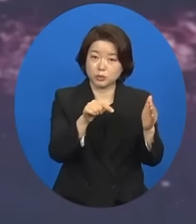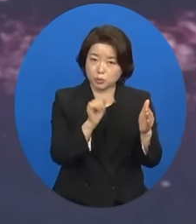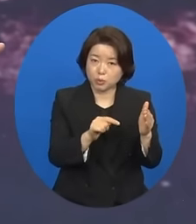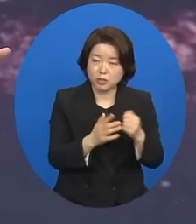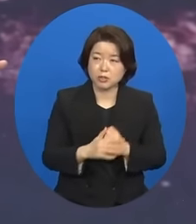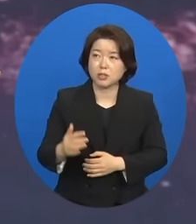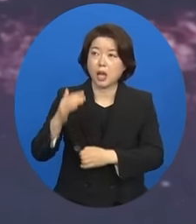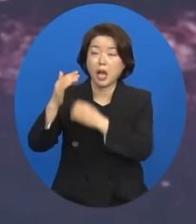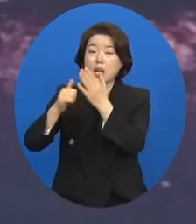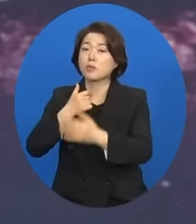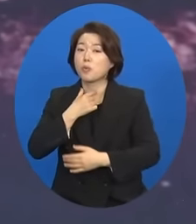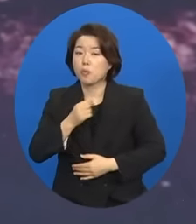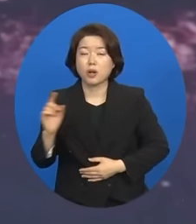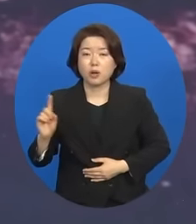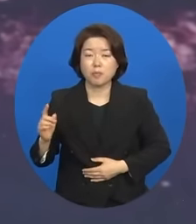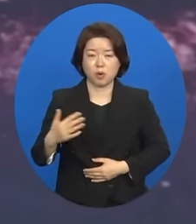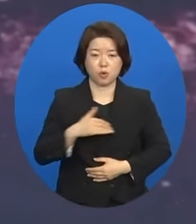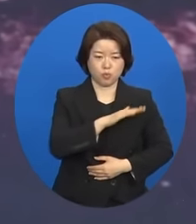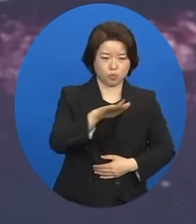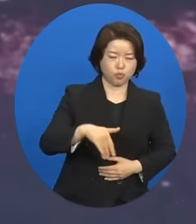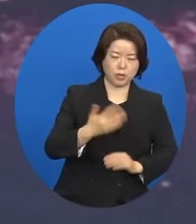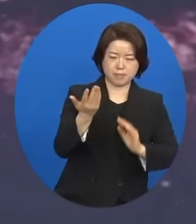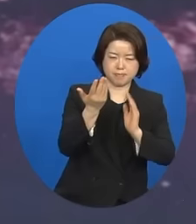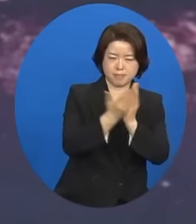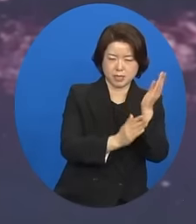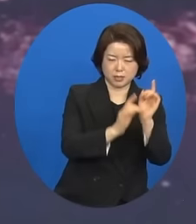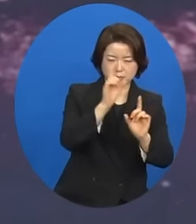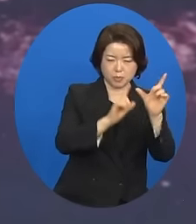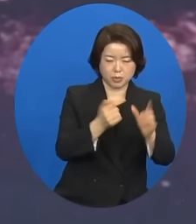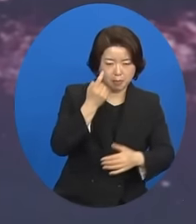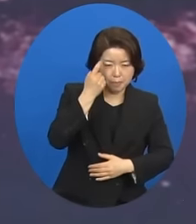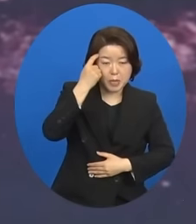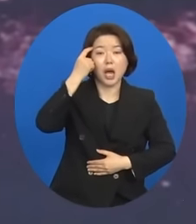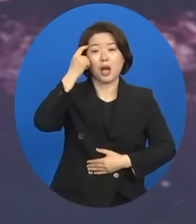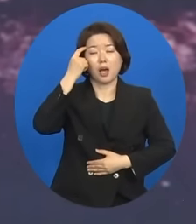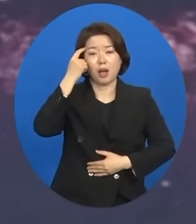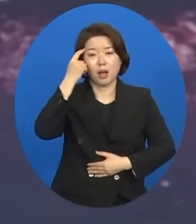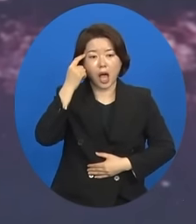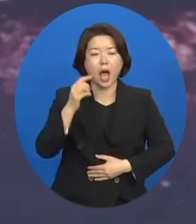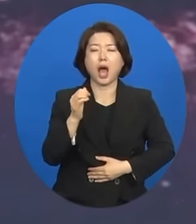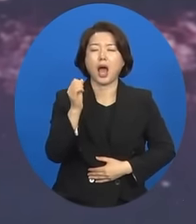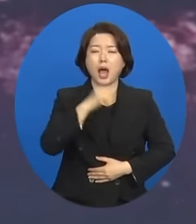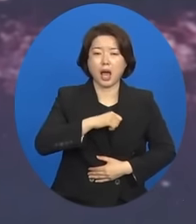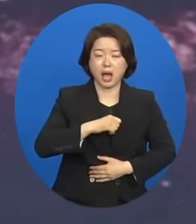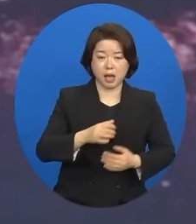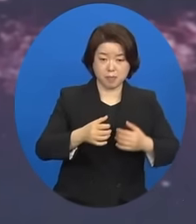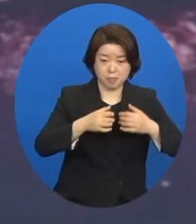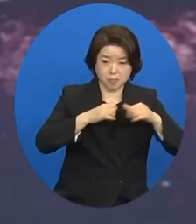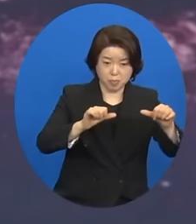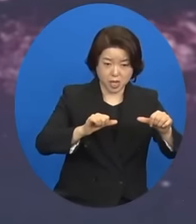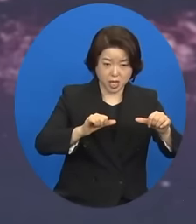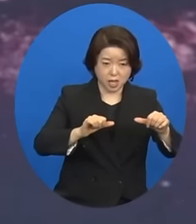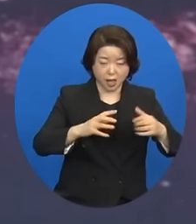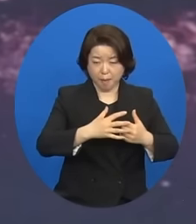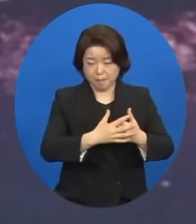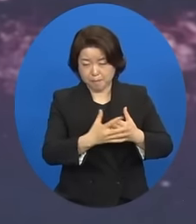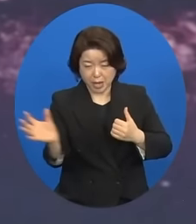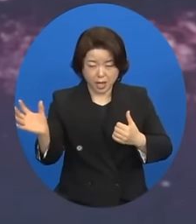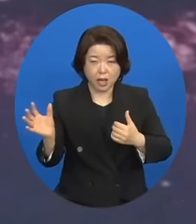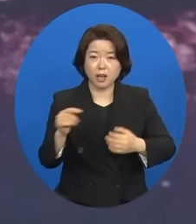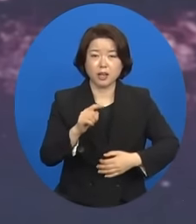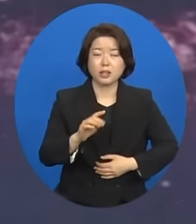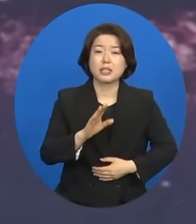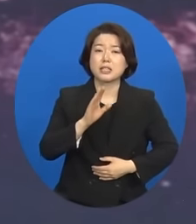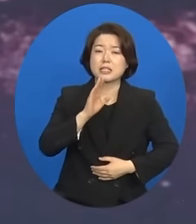원하시는 것은 우리의 모순적인 모습을 깨닫게 하고 깨어지고 부서져서 진정한